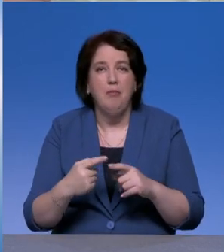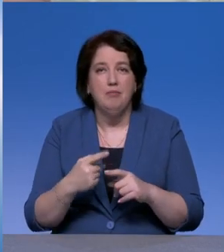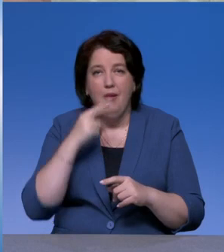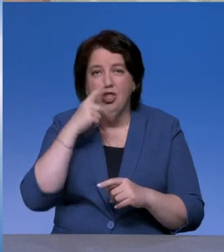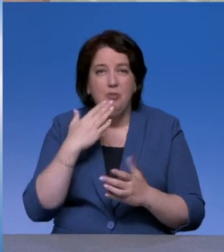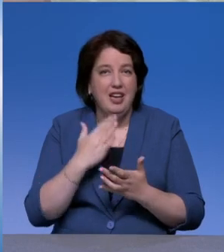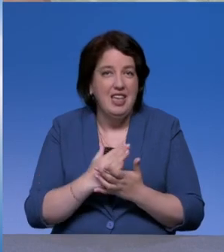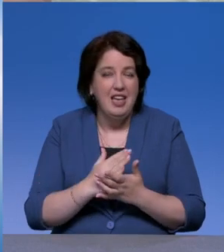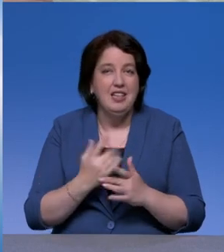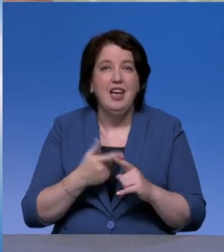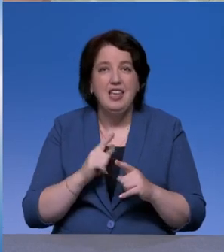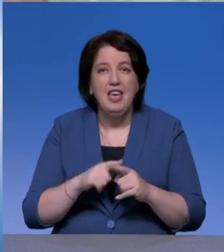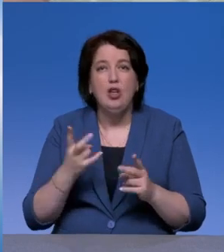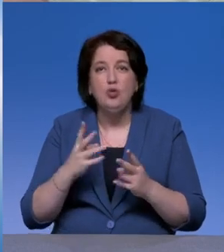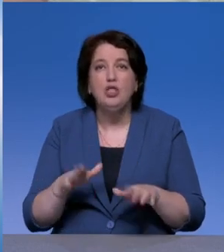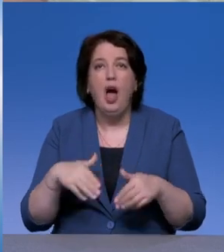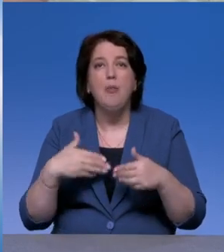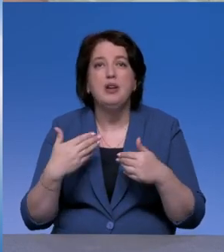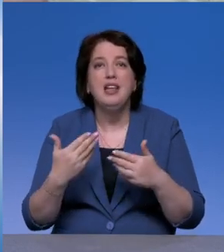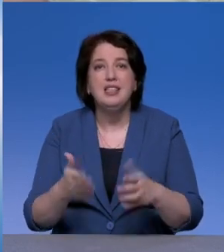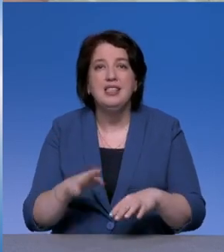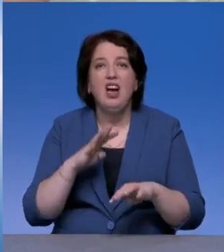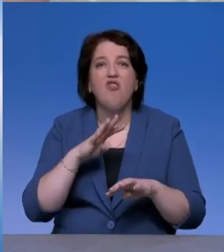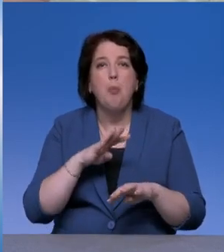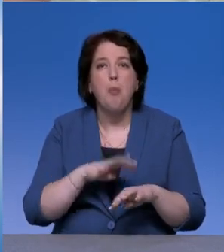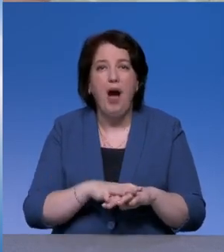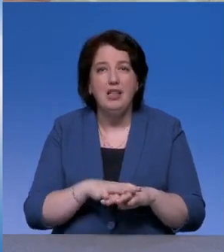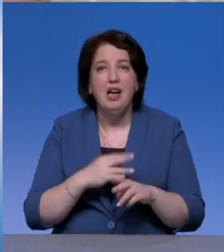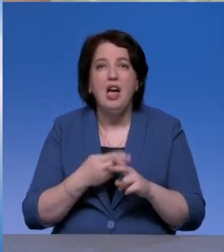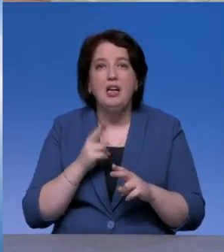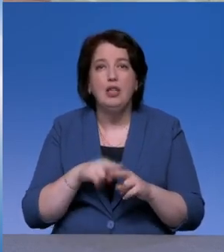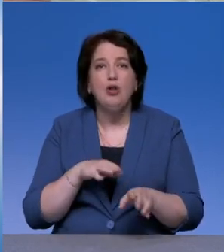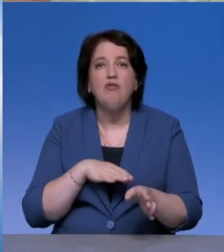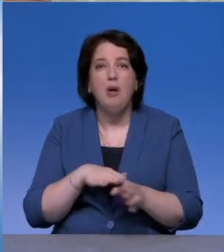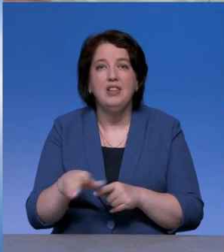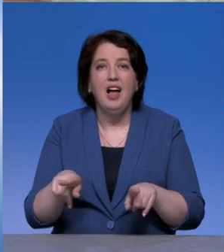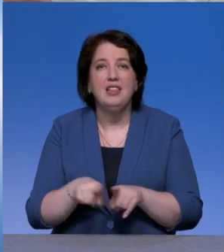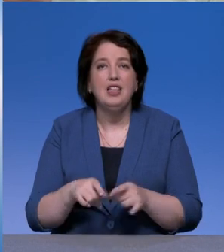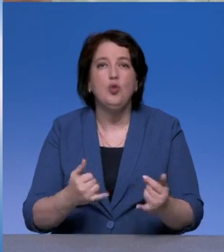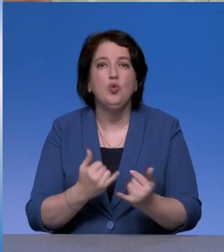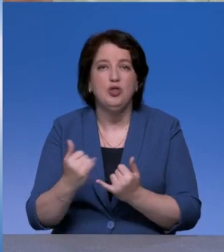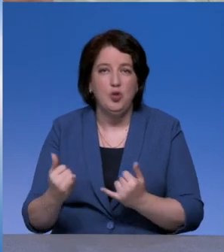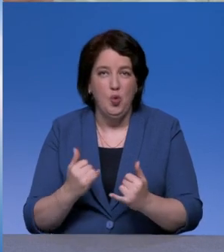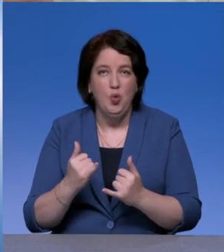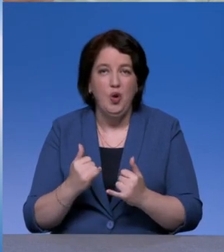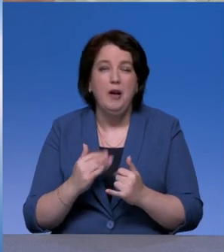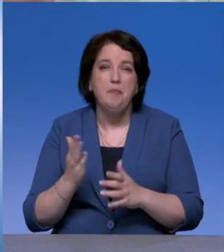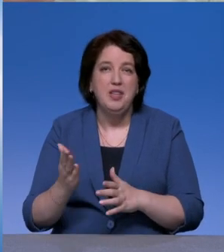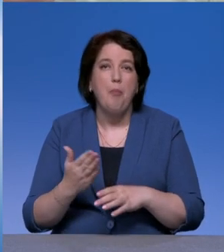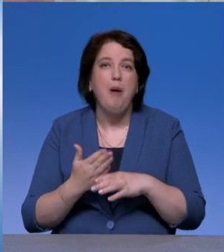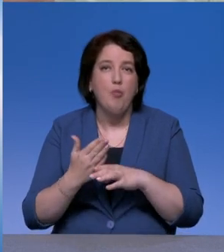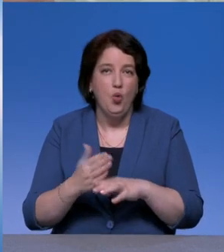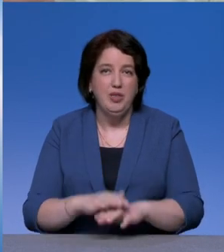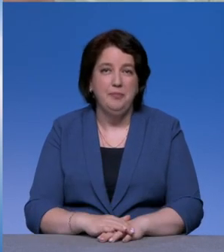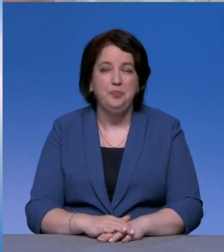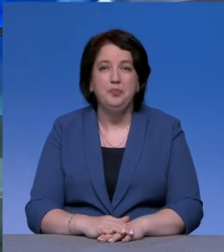в его банк, который эту услугу оказывает. Я уверен, что ему там помогут. Понятно, да. Петр, вот такой